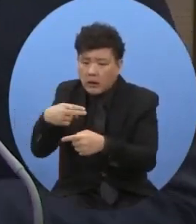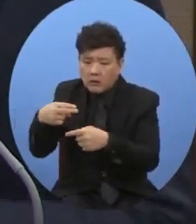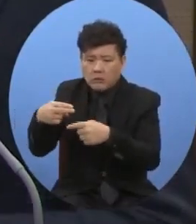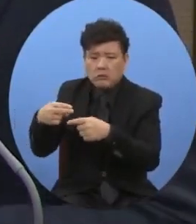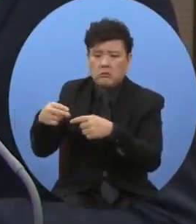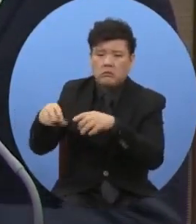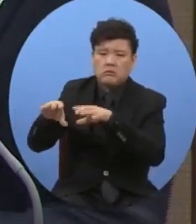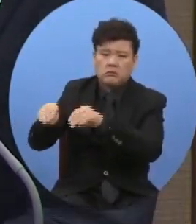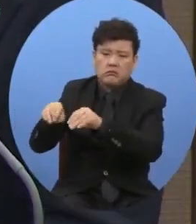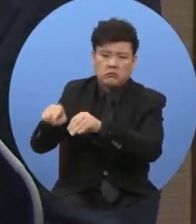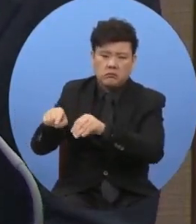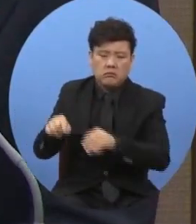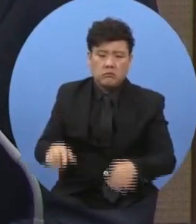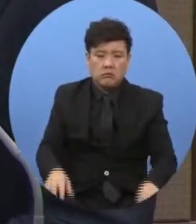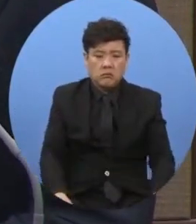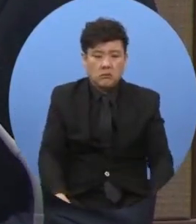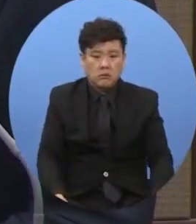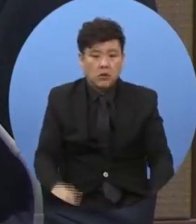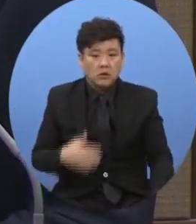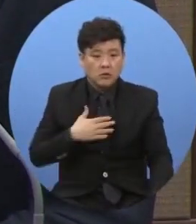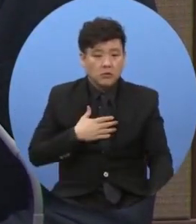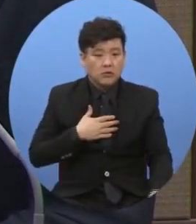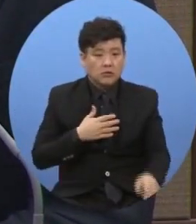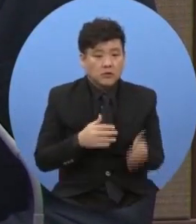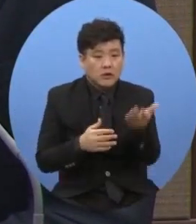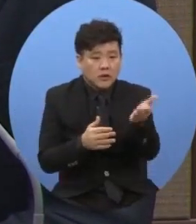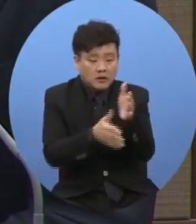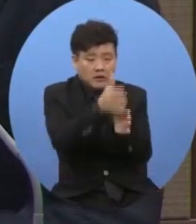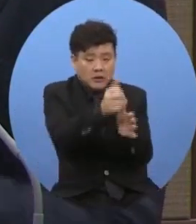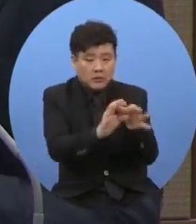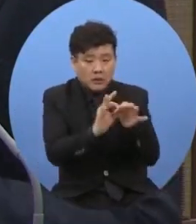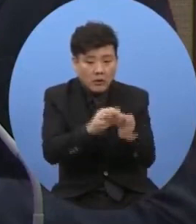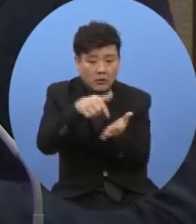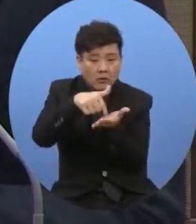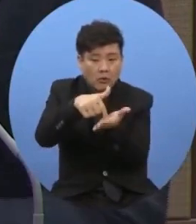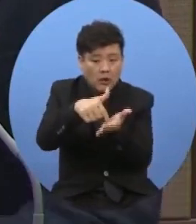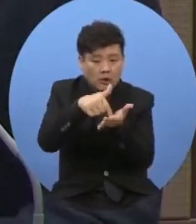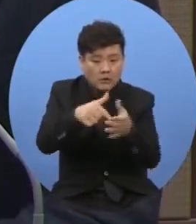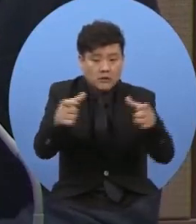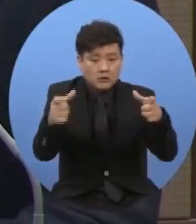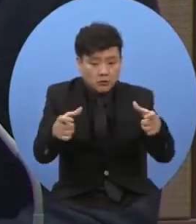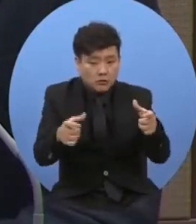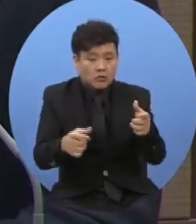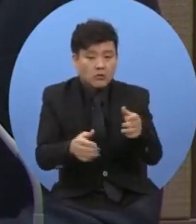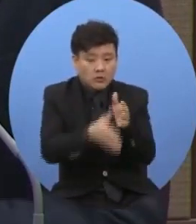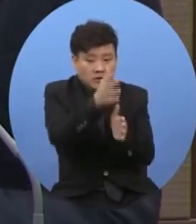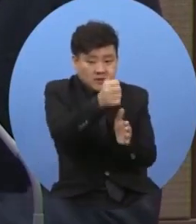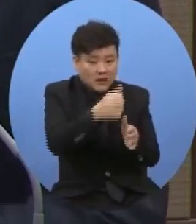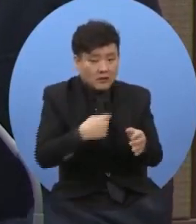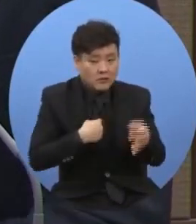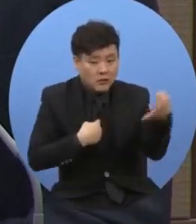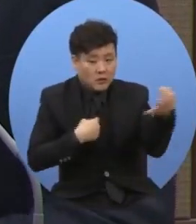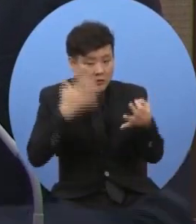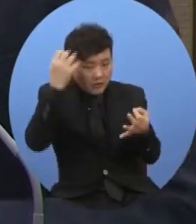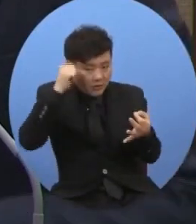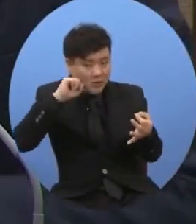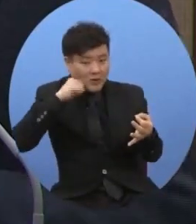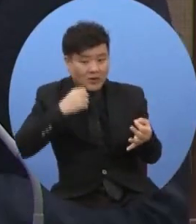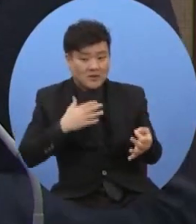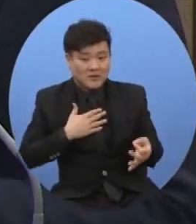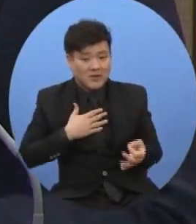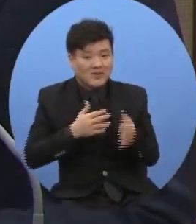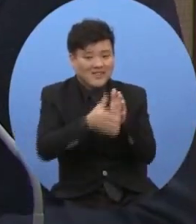어떤 정치적 제기를 가능하게 한 광진구에서 이 참여 기구 활동을 하고 시장님 뭐 저를 기억하지 못하겠지만은 저는 이제 멀리서 항상